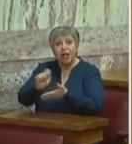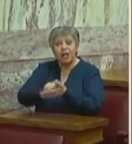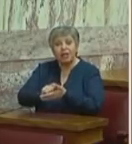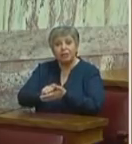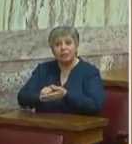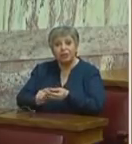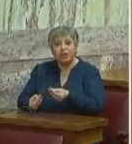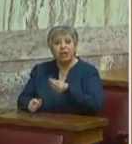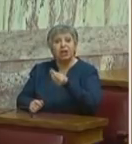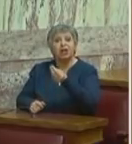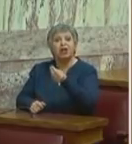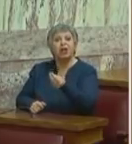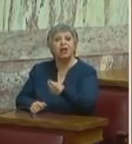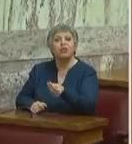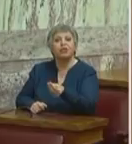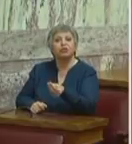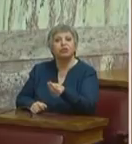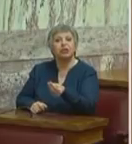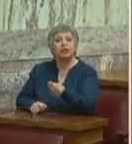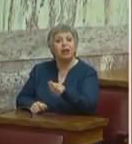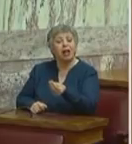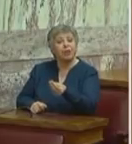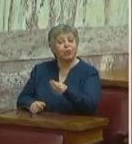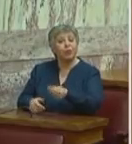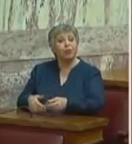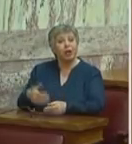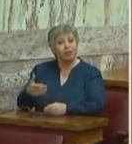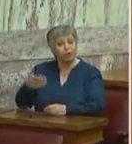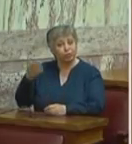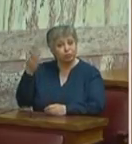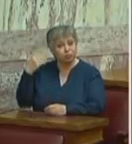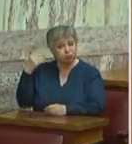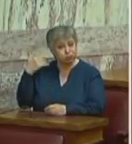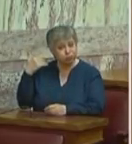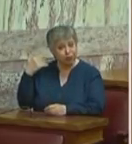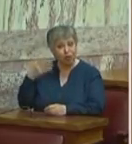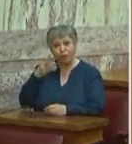Του κυρίου Σαμαρά που στην προηγούμενη παρουσία του, στην αρχική συνεδρία εδώ στη Βουλή,